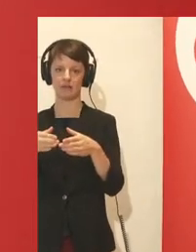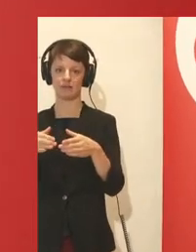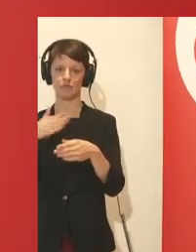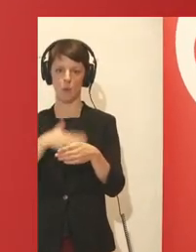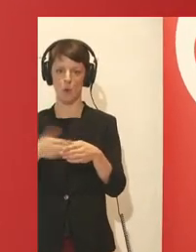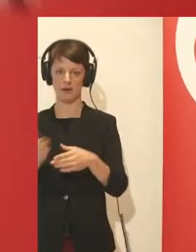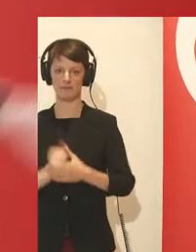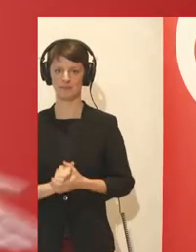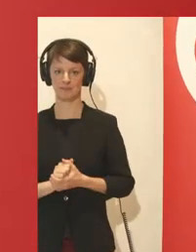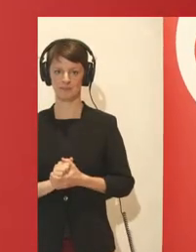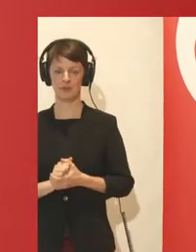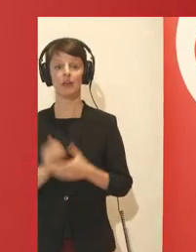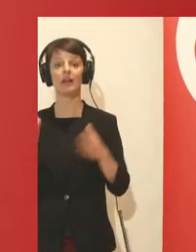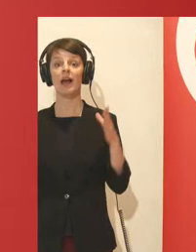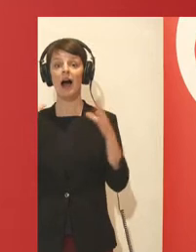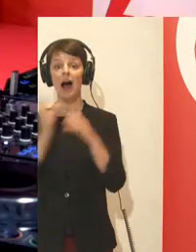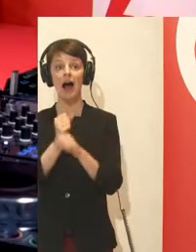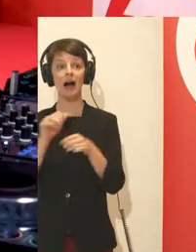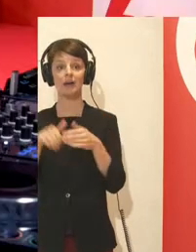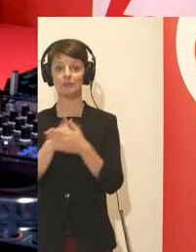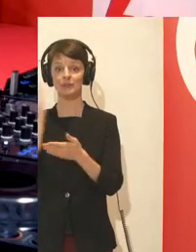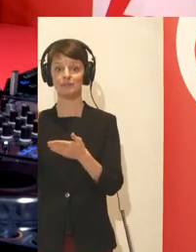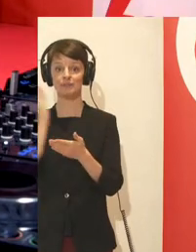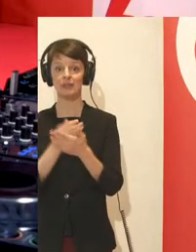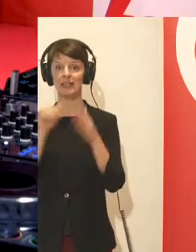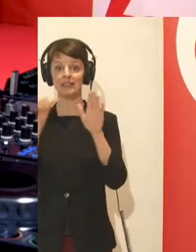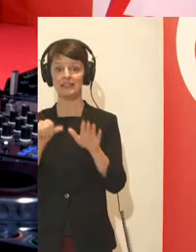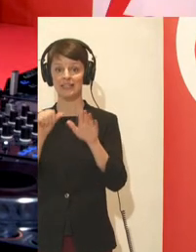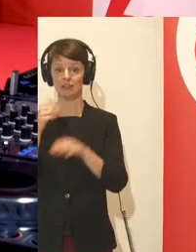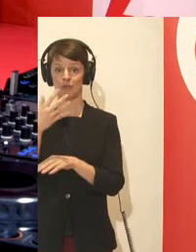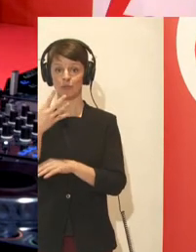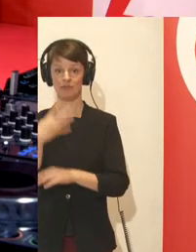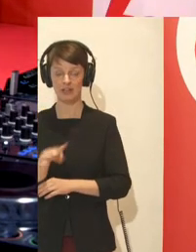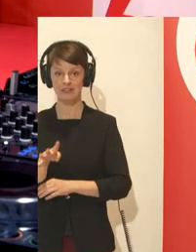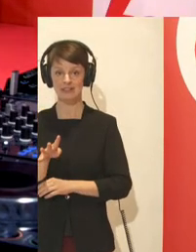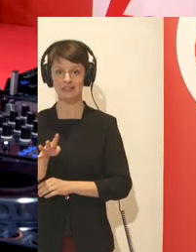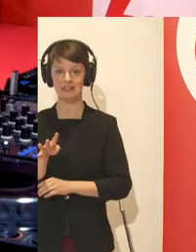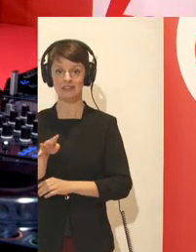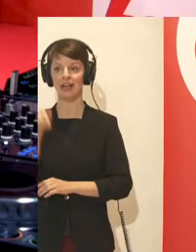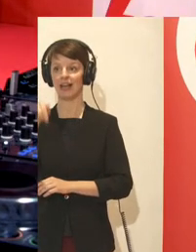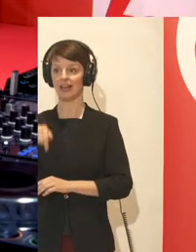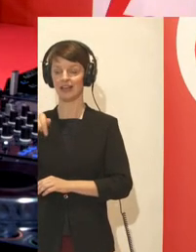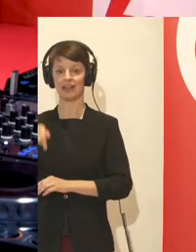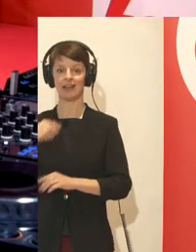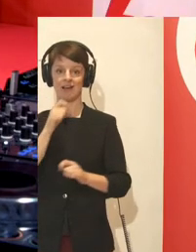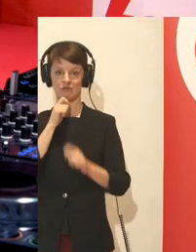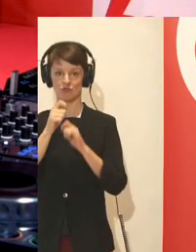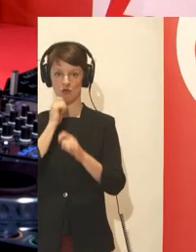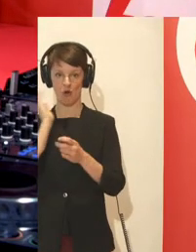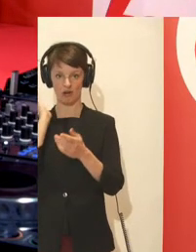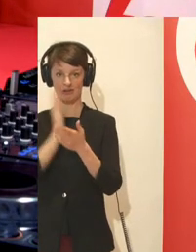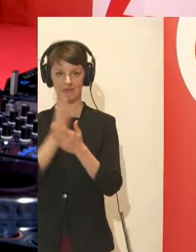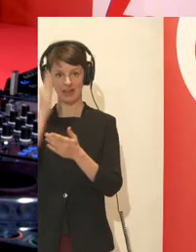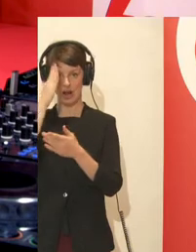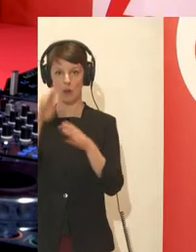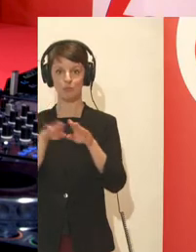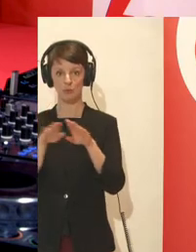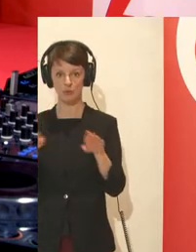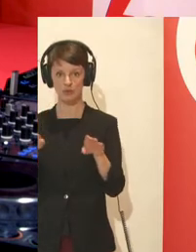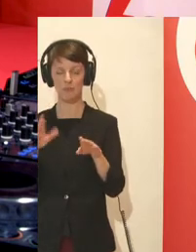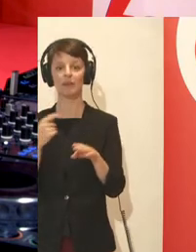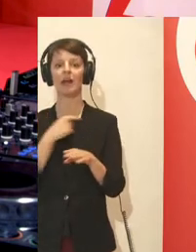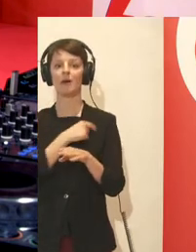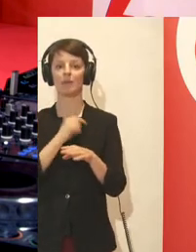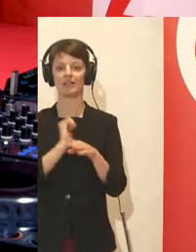abgerundet wird dann der abend und der ganze tag um 16.45 hier nach dem talk auf der hauptbühne mit den